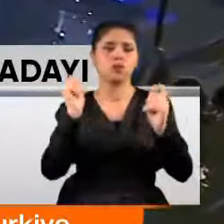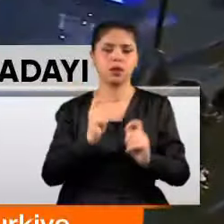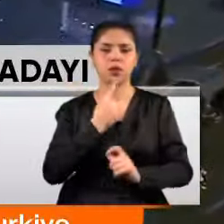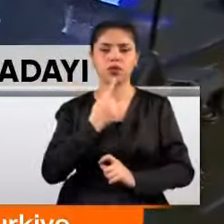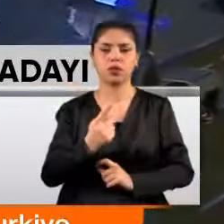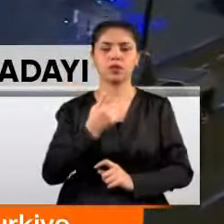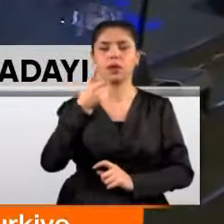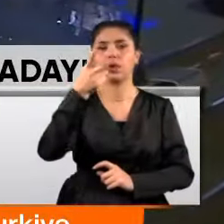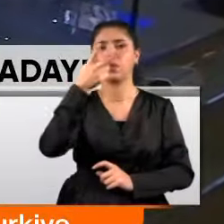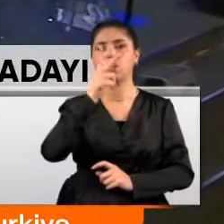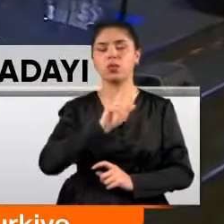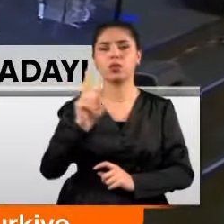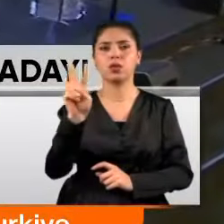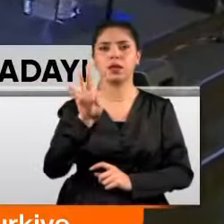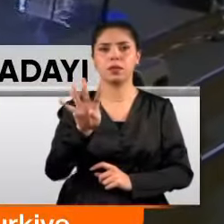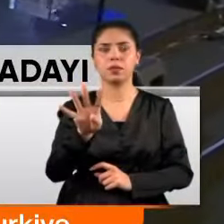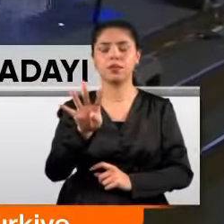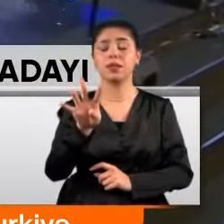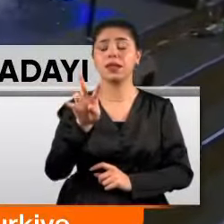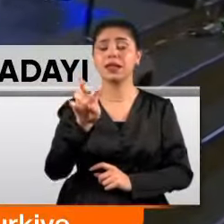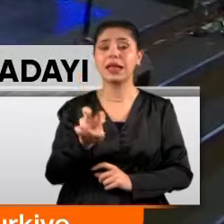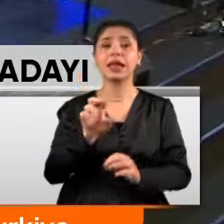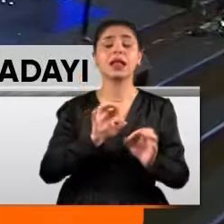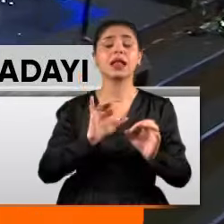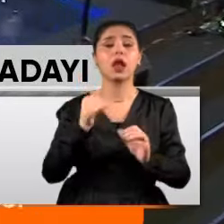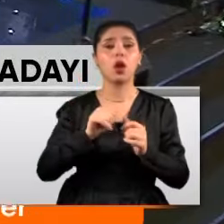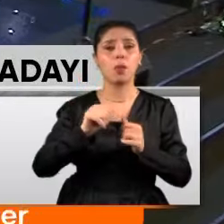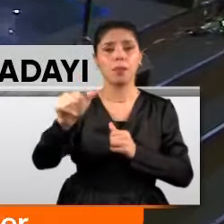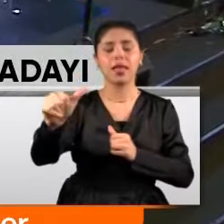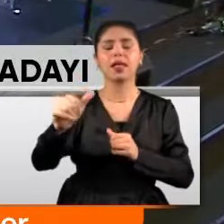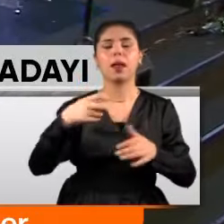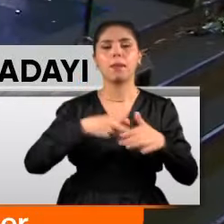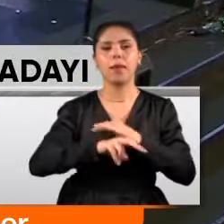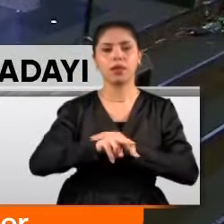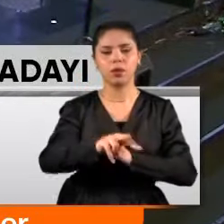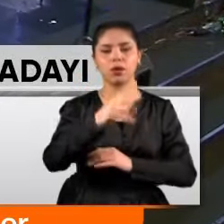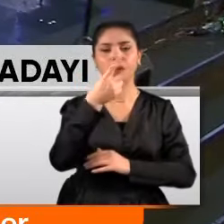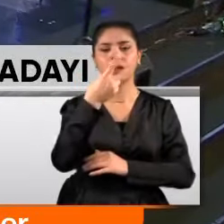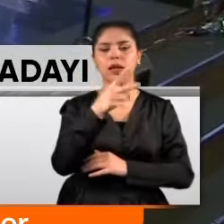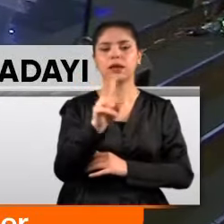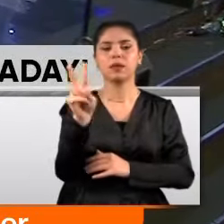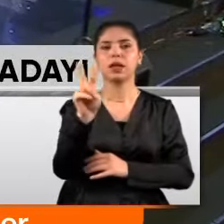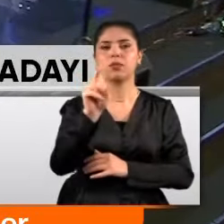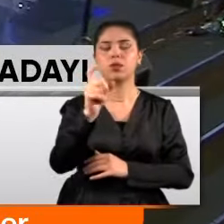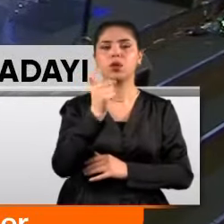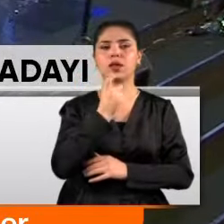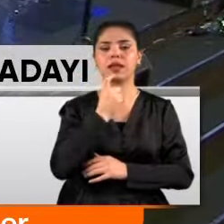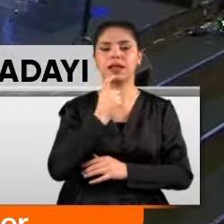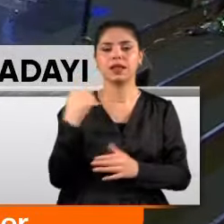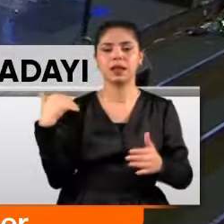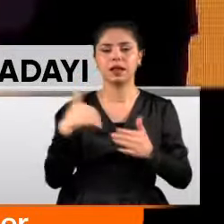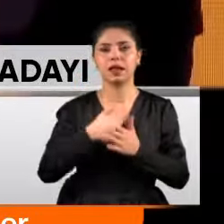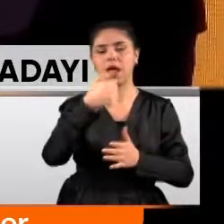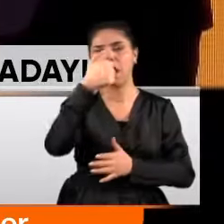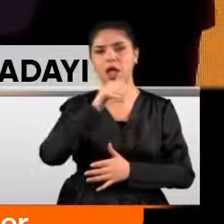328 kilometre metro hattını 2029'a kadar 650 kilometreye